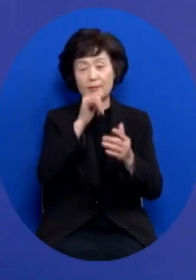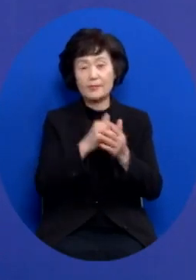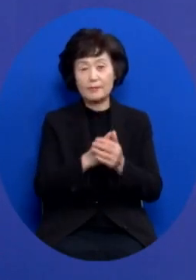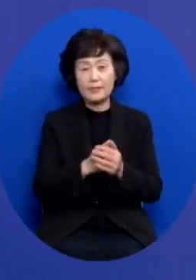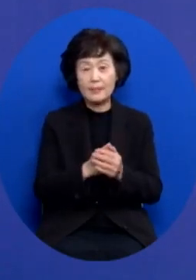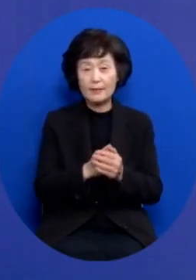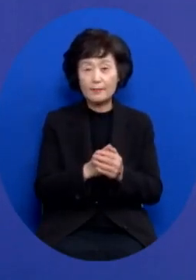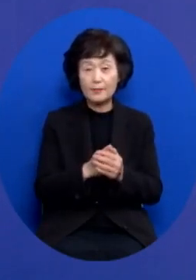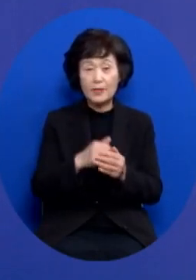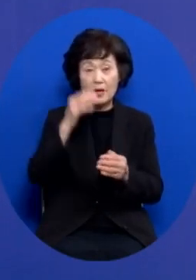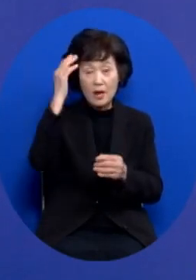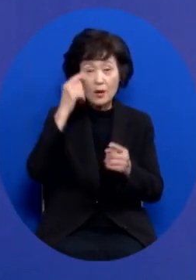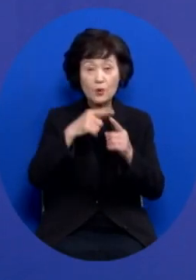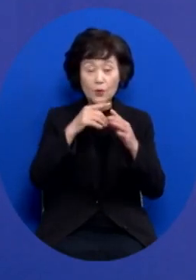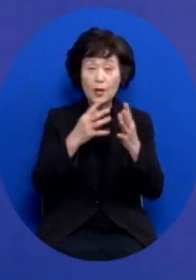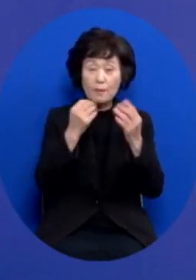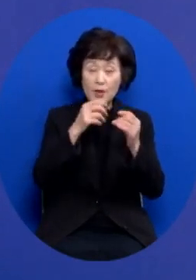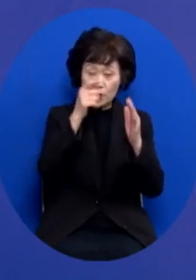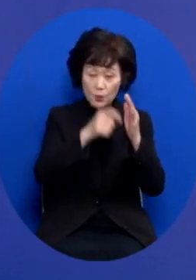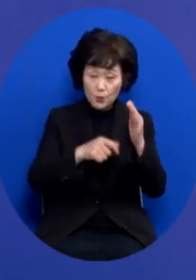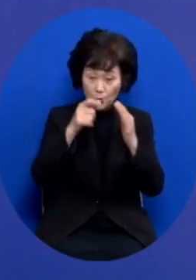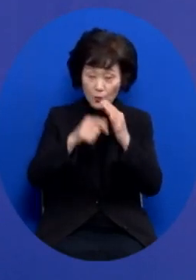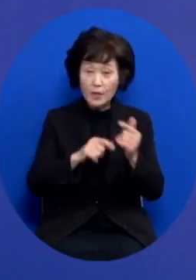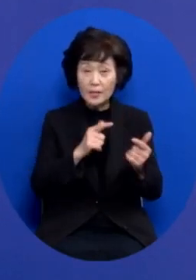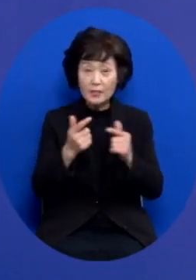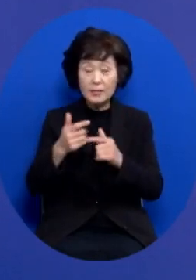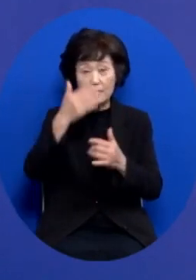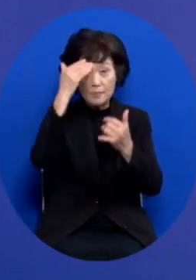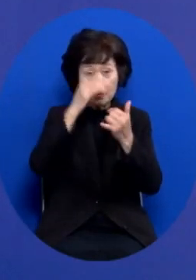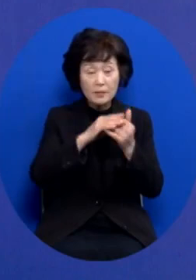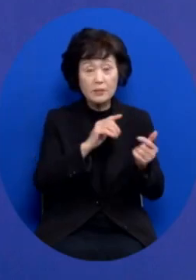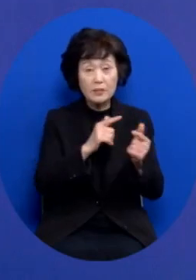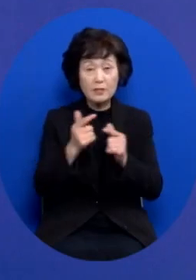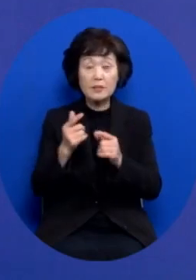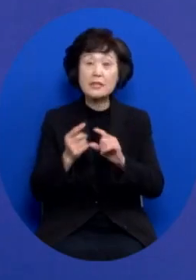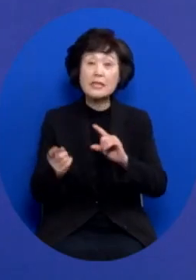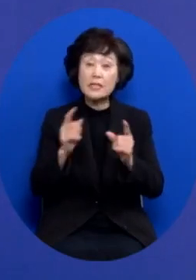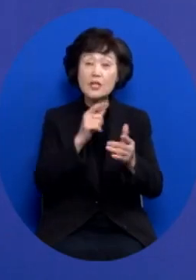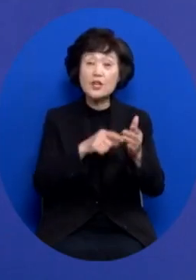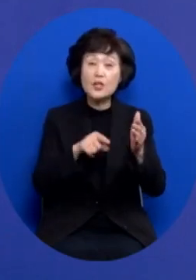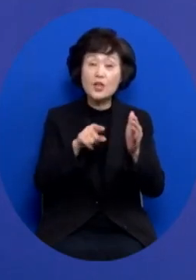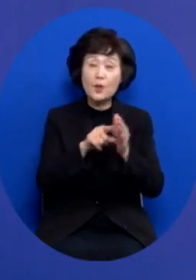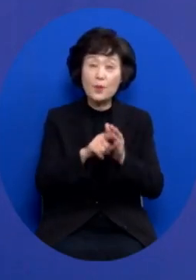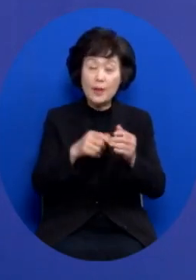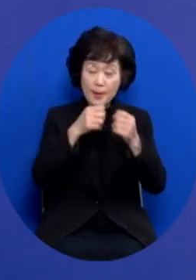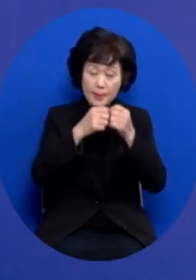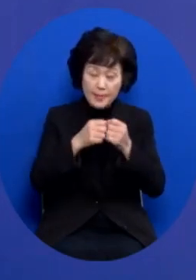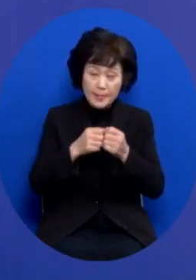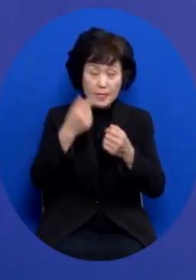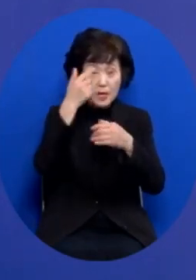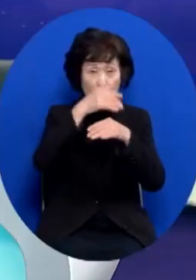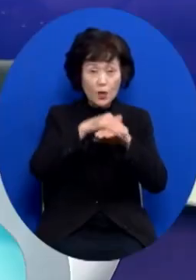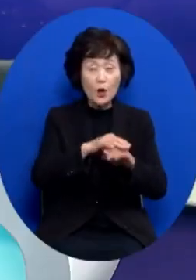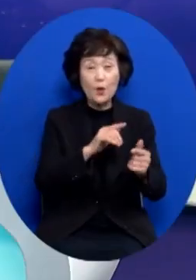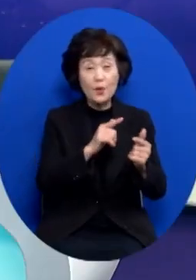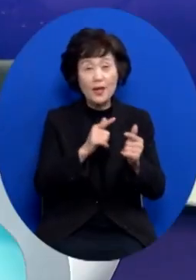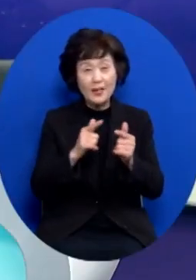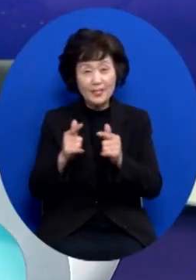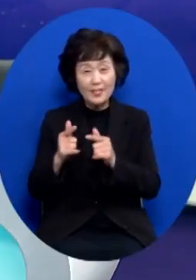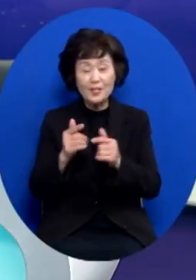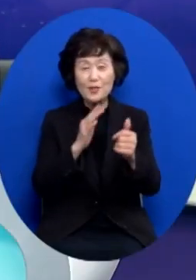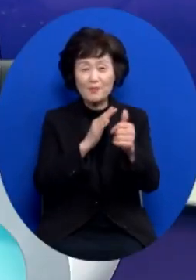교단들이 다음 세대를 살리기 위한 보다 실제적이고 구체적인 전략들을 마련해 주길 기대하겠습니다 연주 기자 잘 들었습니다